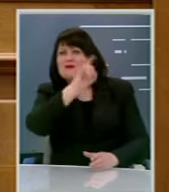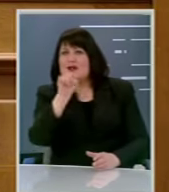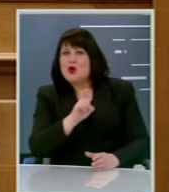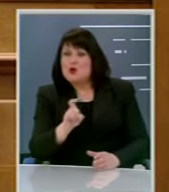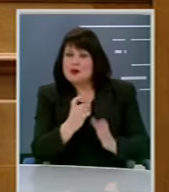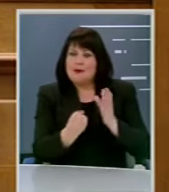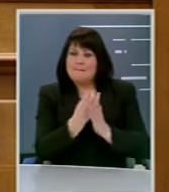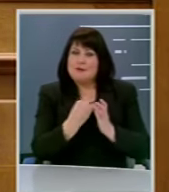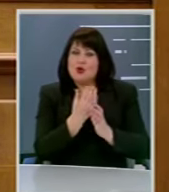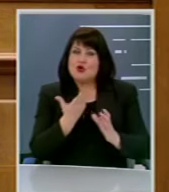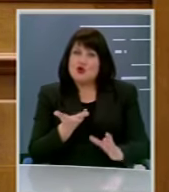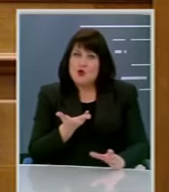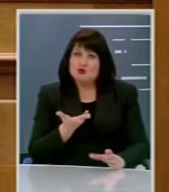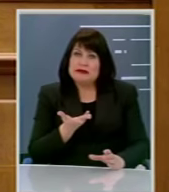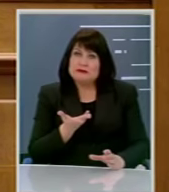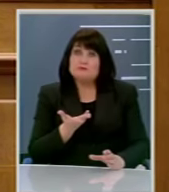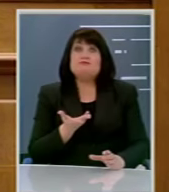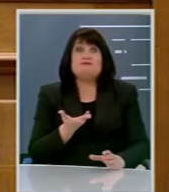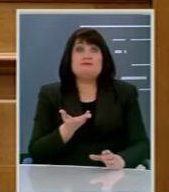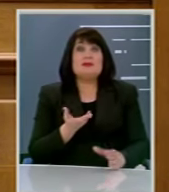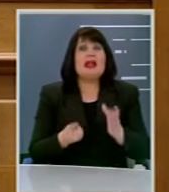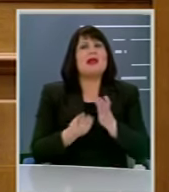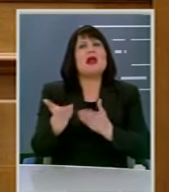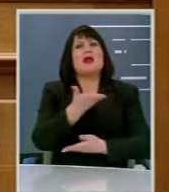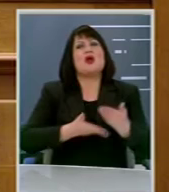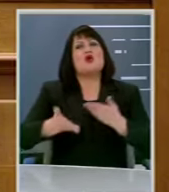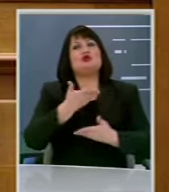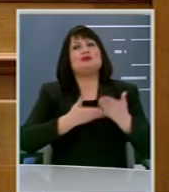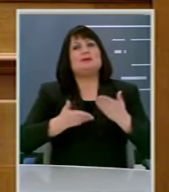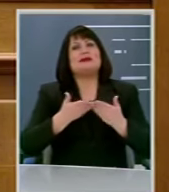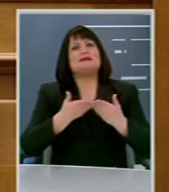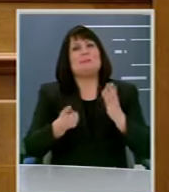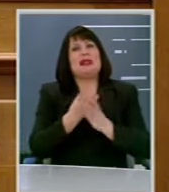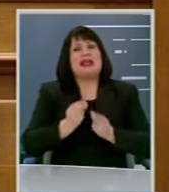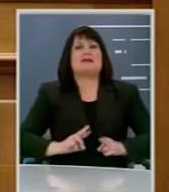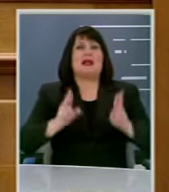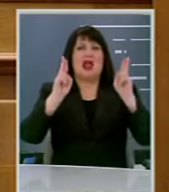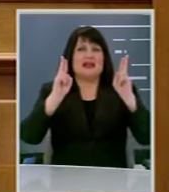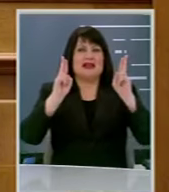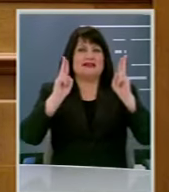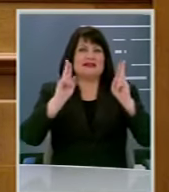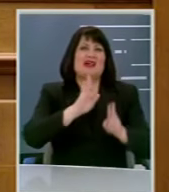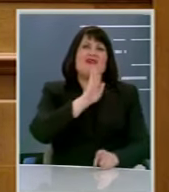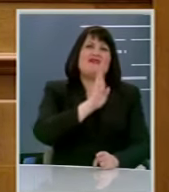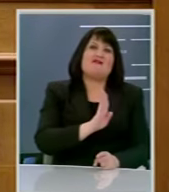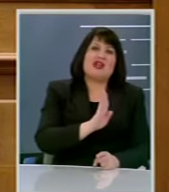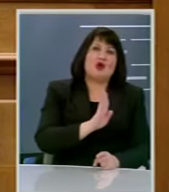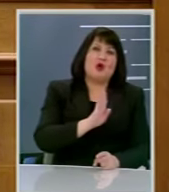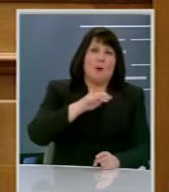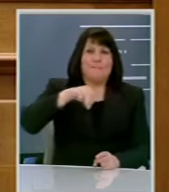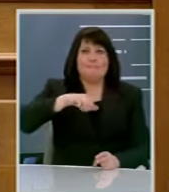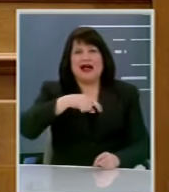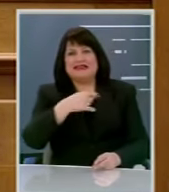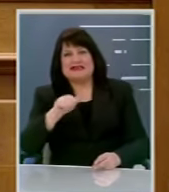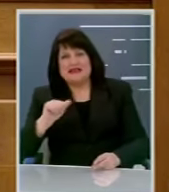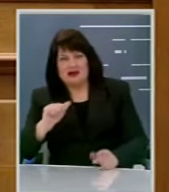προϊόντα, ανανεώσιμες πηγές ενέργειας, βιομάζα, βιοαέριο. Δηλαδή θα κάνουμε εμείς τη βιομάζα, βιοαέριο και θα,